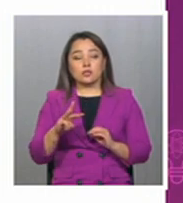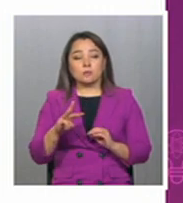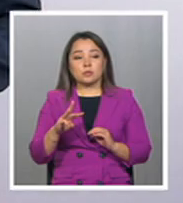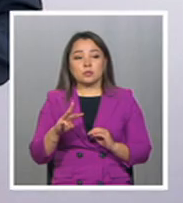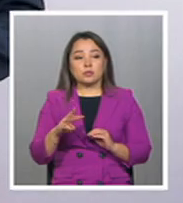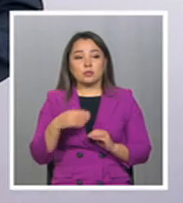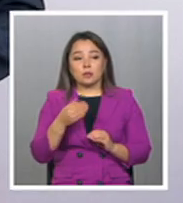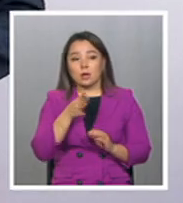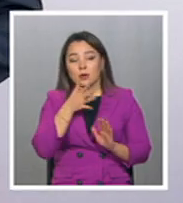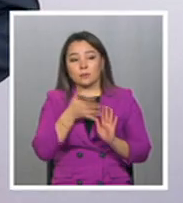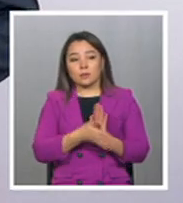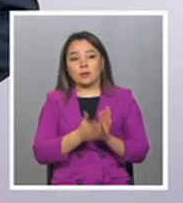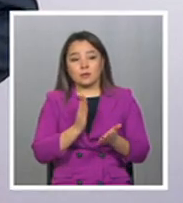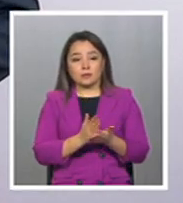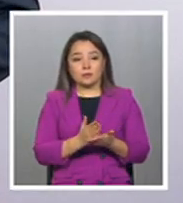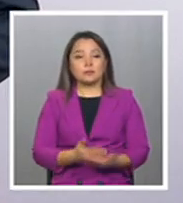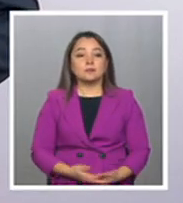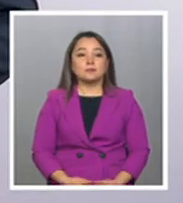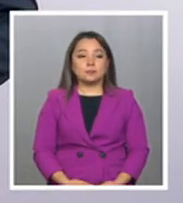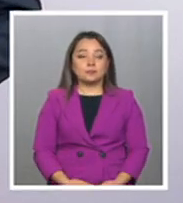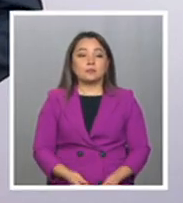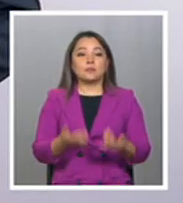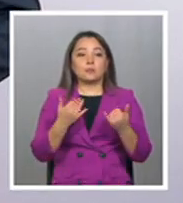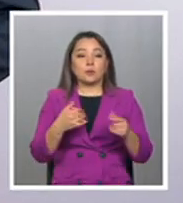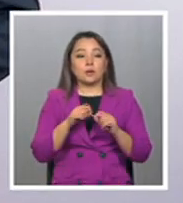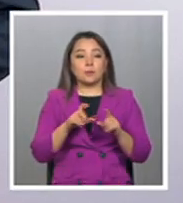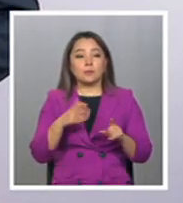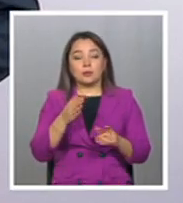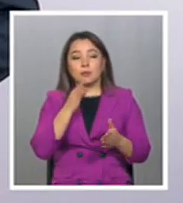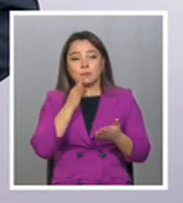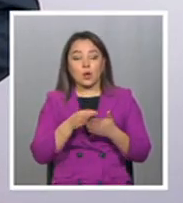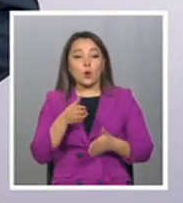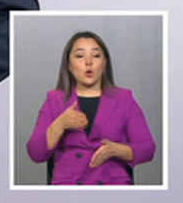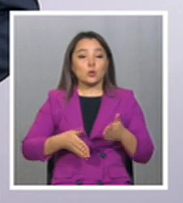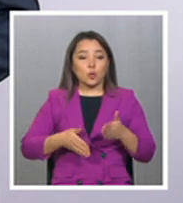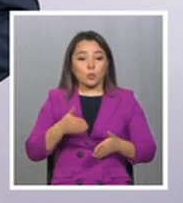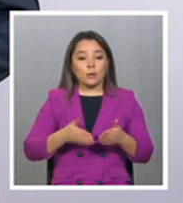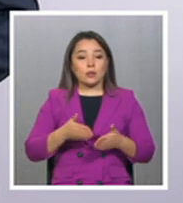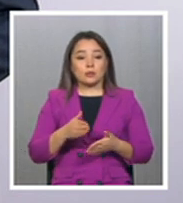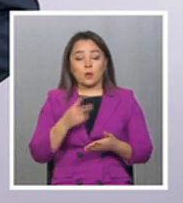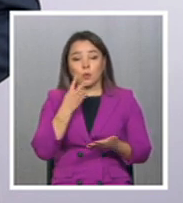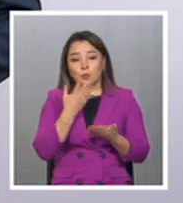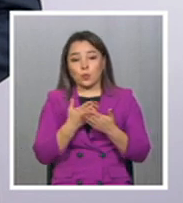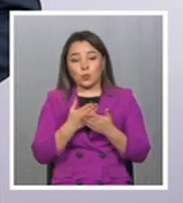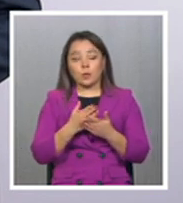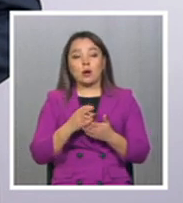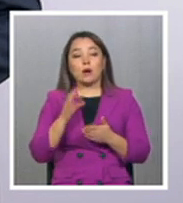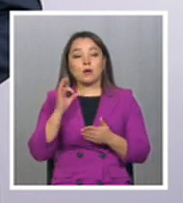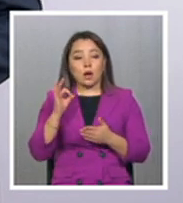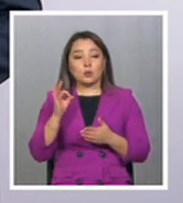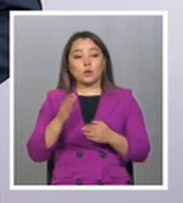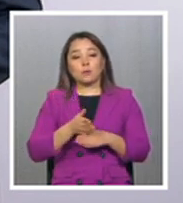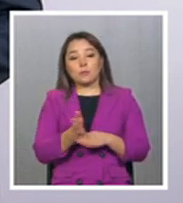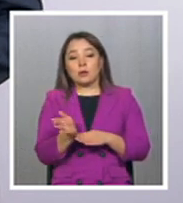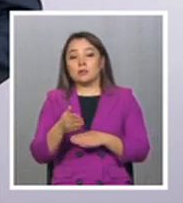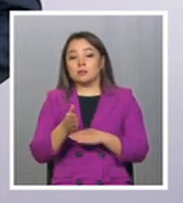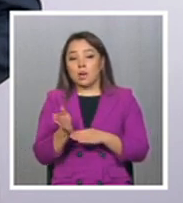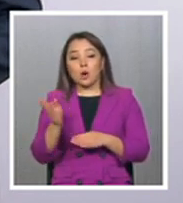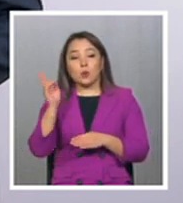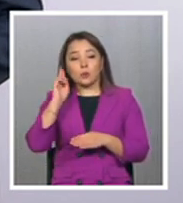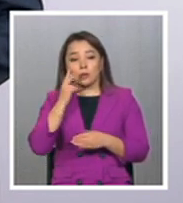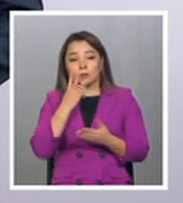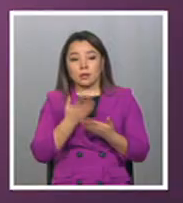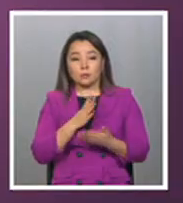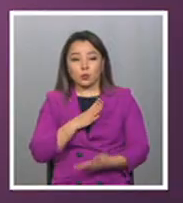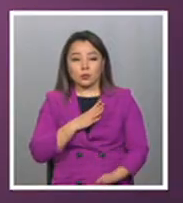екен. Сонымен балалар, біз бүгінгі сабақта роботты көрсетілген градусқа бұруды үйрендік. Сау